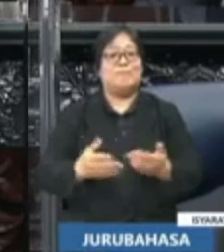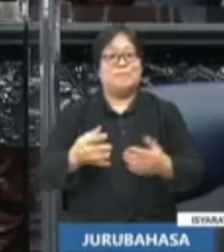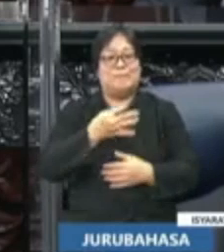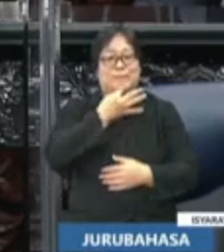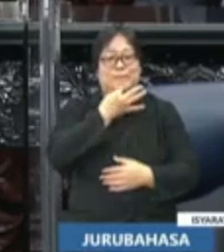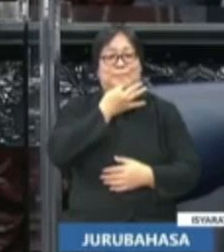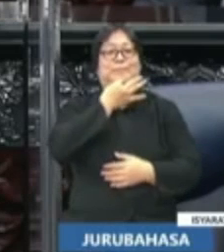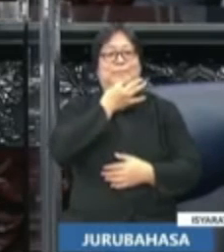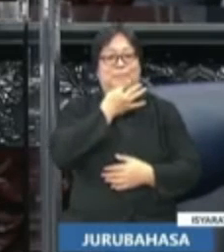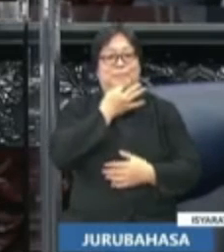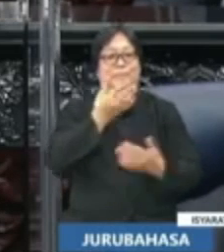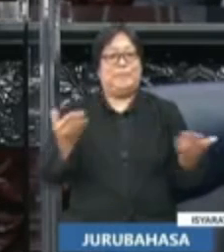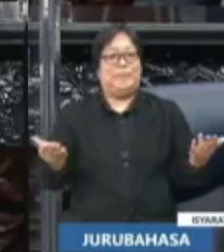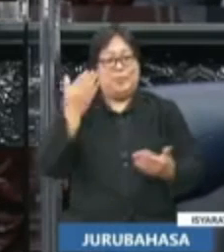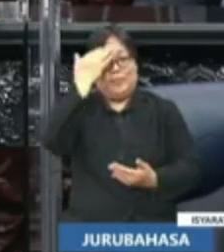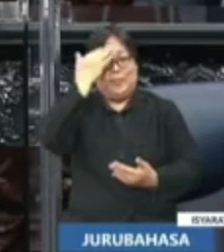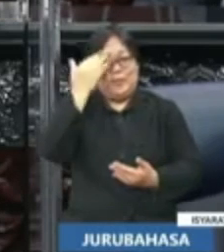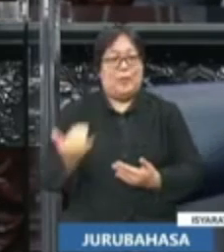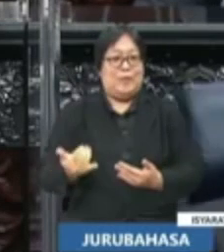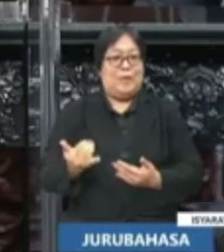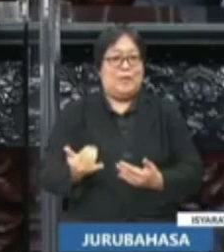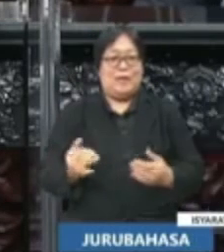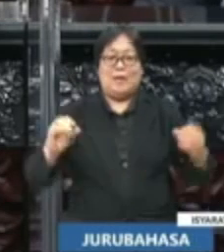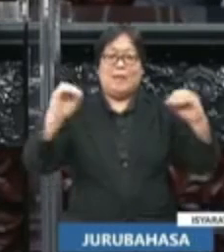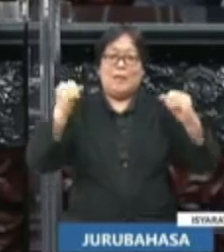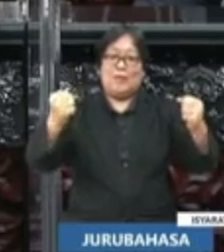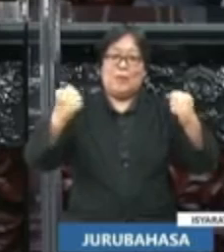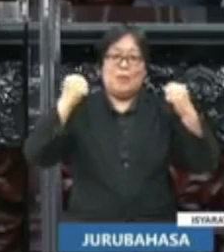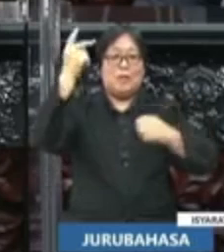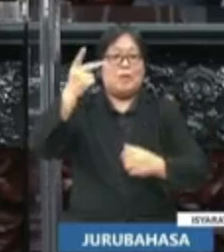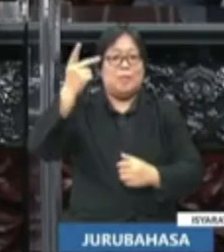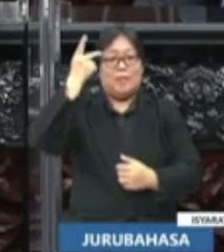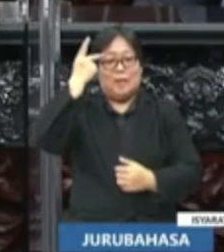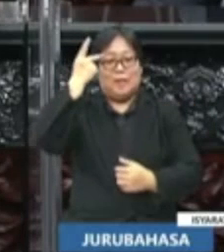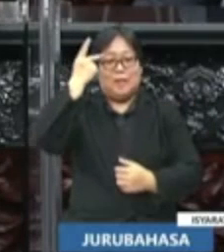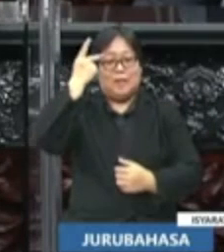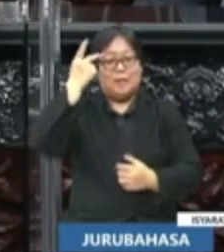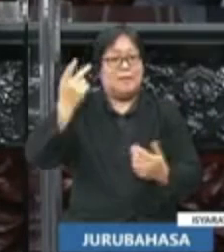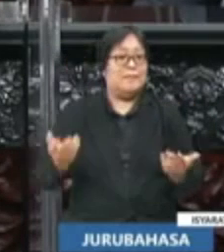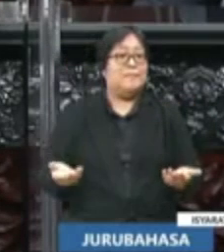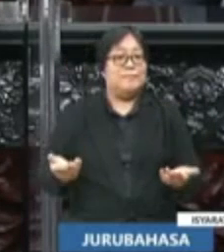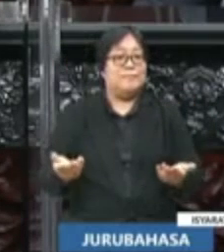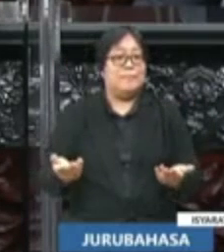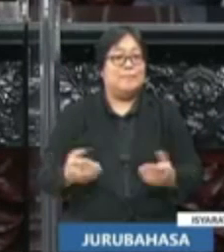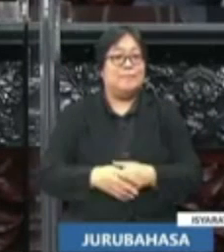Aneh sekali mengapa tidak ada kekuatan politik untuk